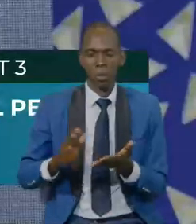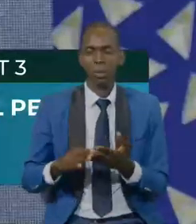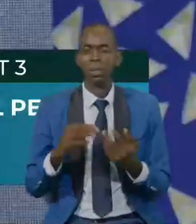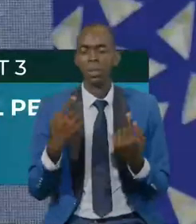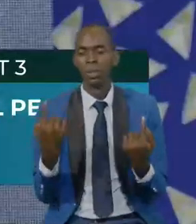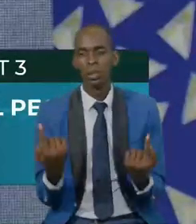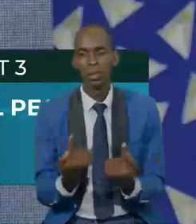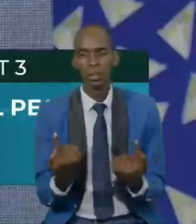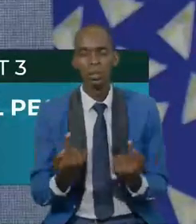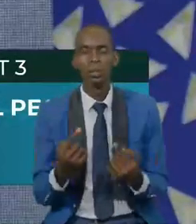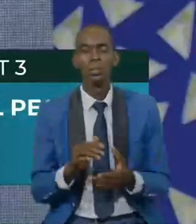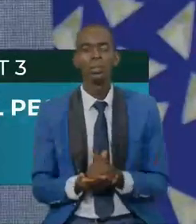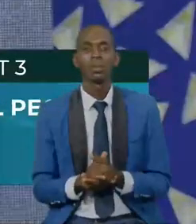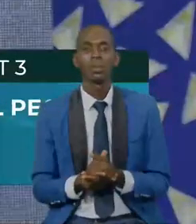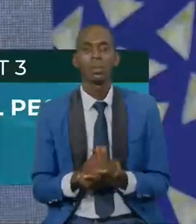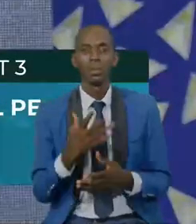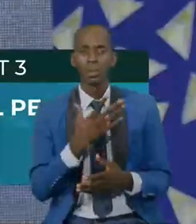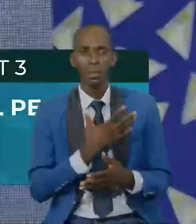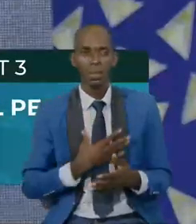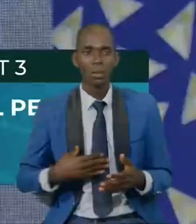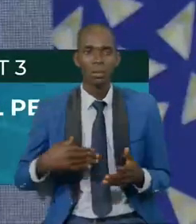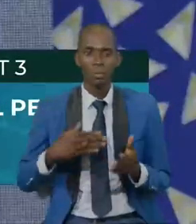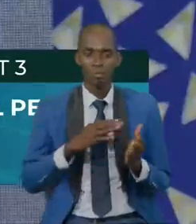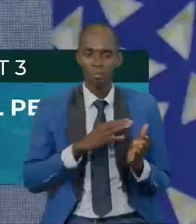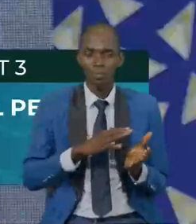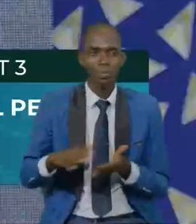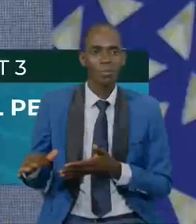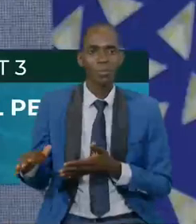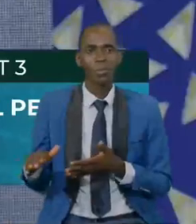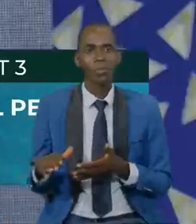Qui pardonne l'iniquité?